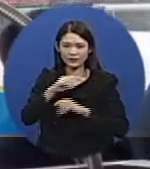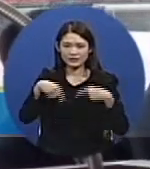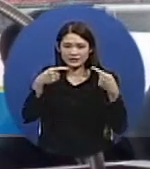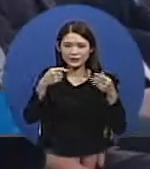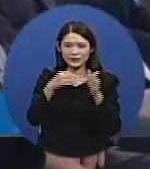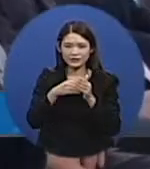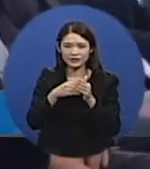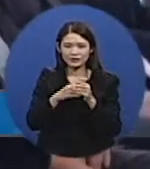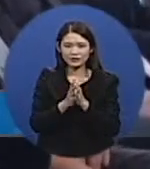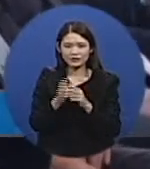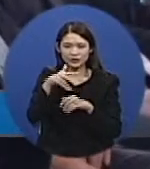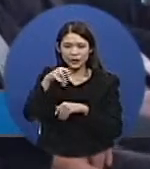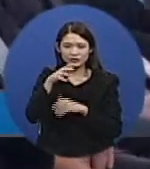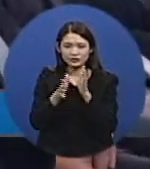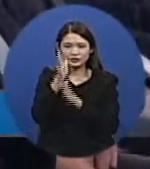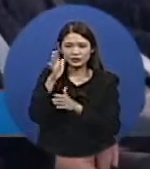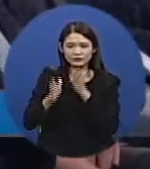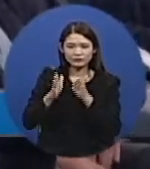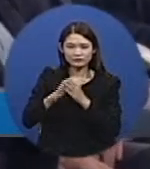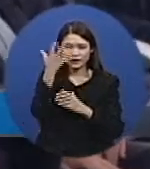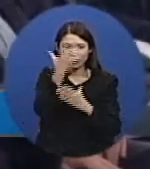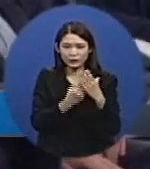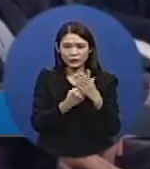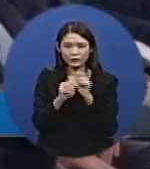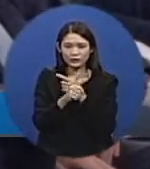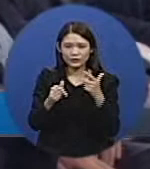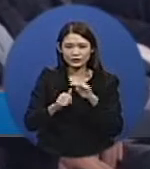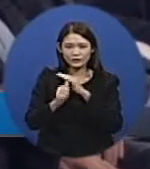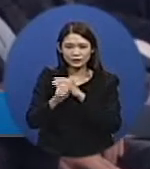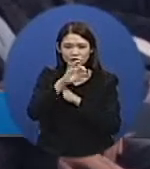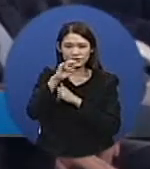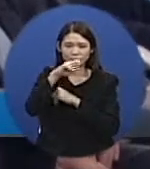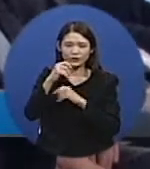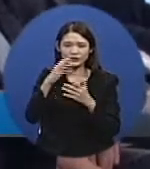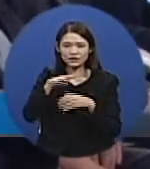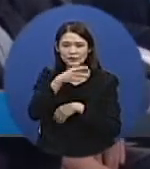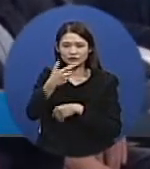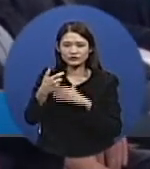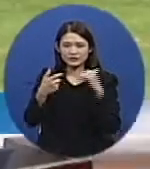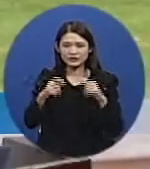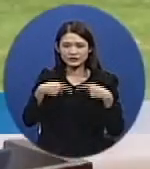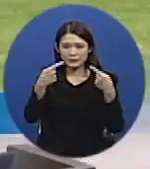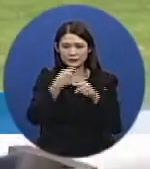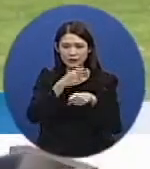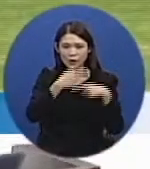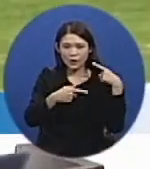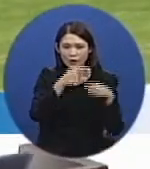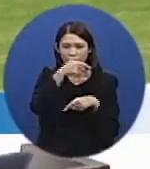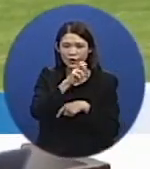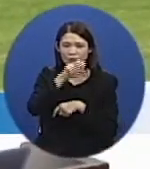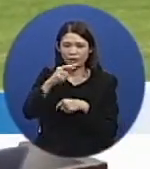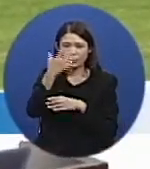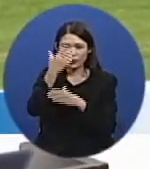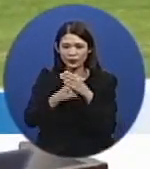경주시는 육상과 농구 등 18개 종목에 선수와 임원 460여 명이 참가했으며 검도와 농구 고등부에서